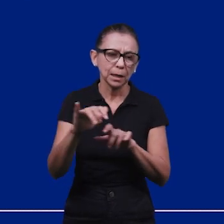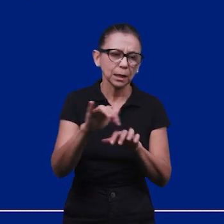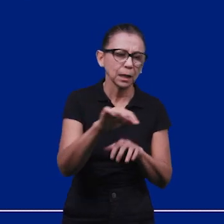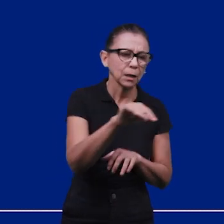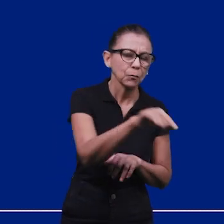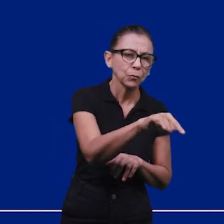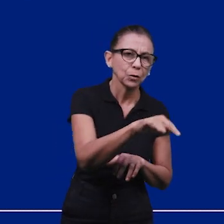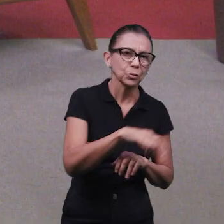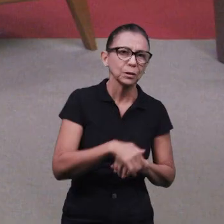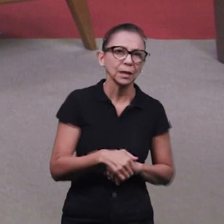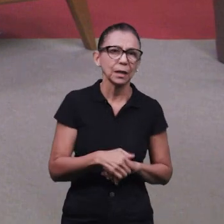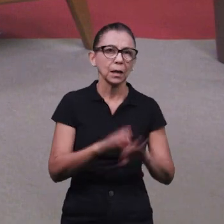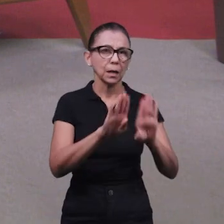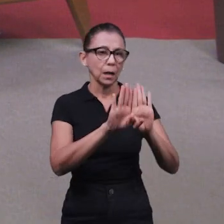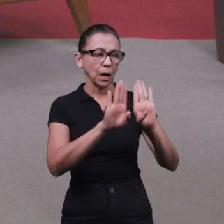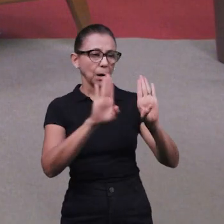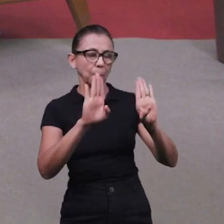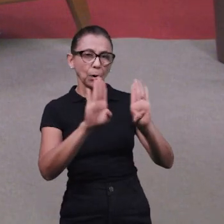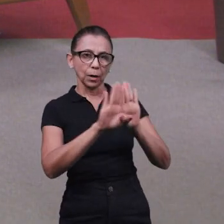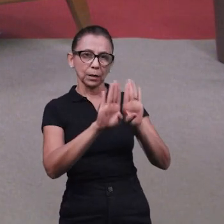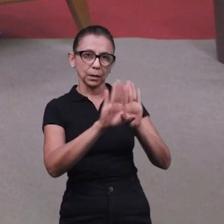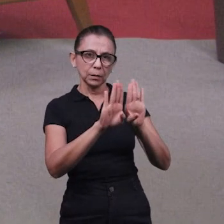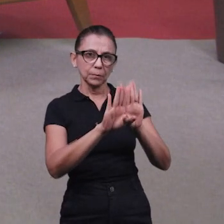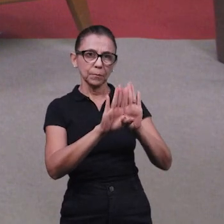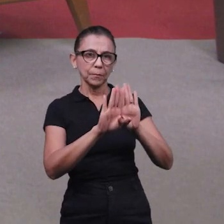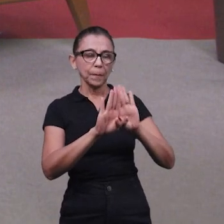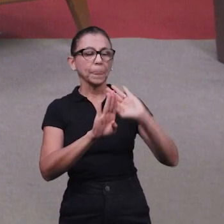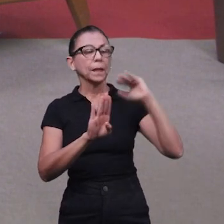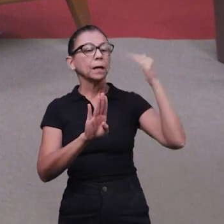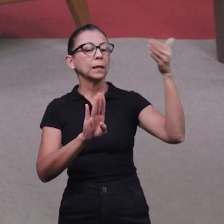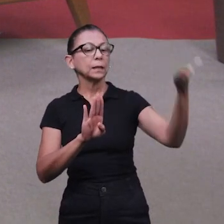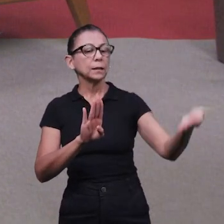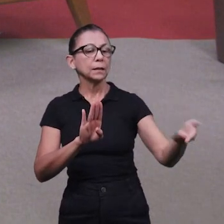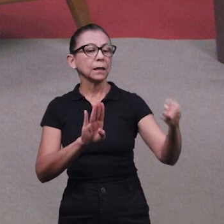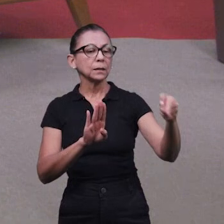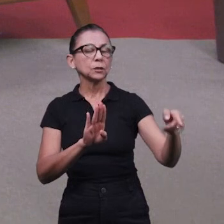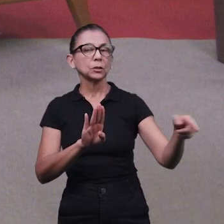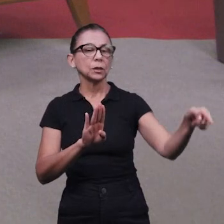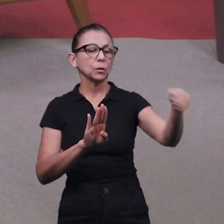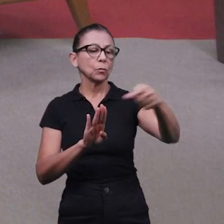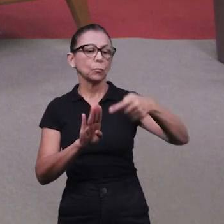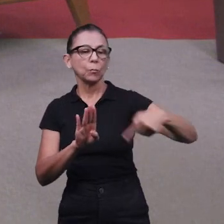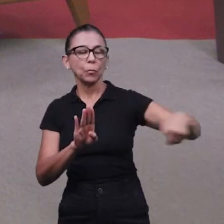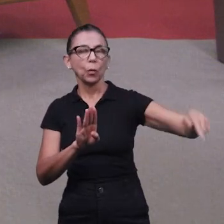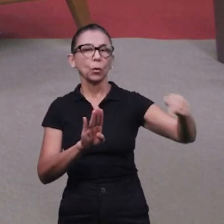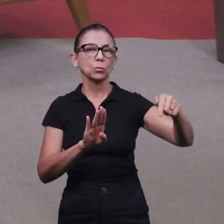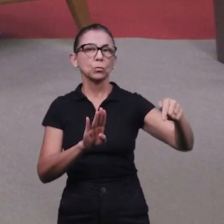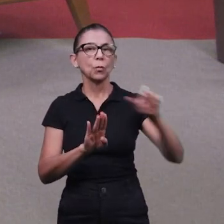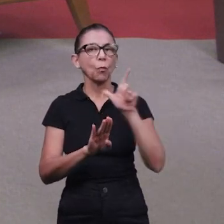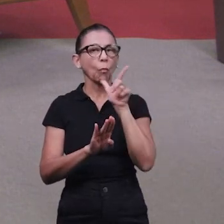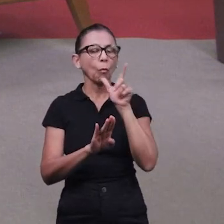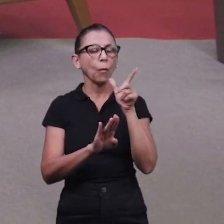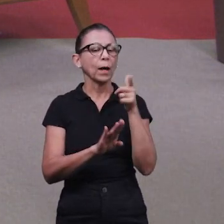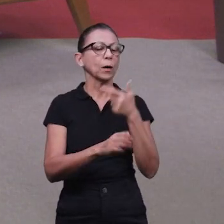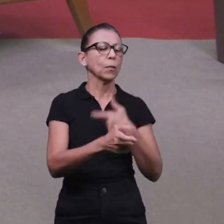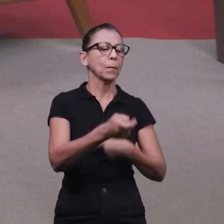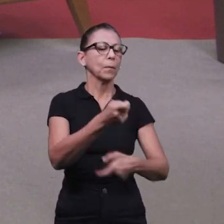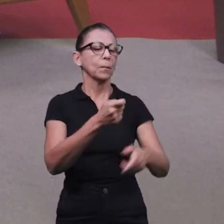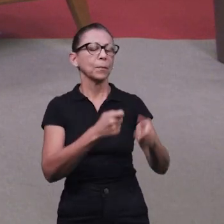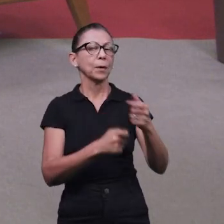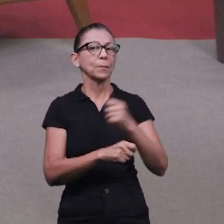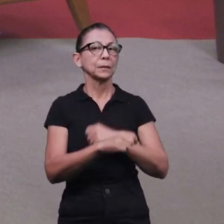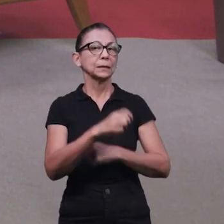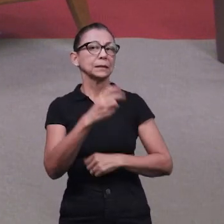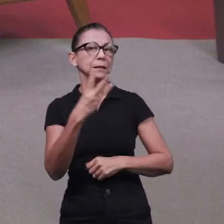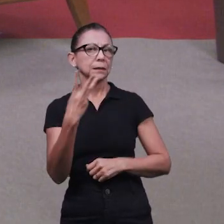dans la garnison des Philistins et ont apporté de l'eau de Bethléem qui était à côté de la porte. Nous avons parlé donc de trois